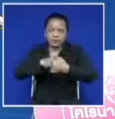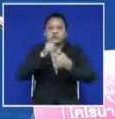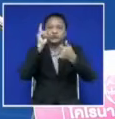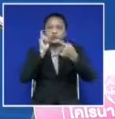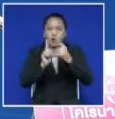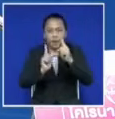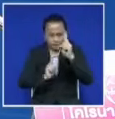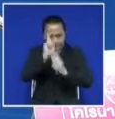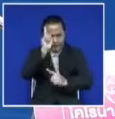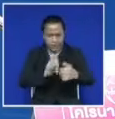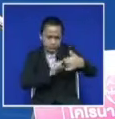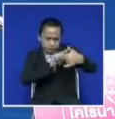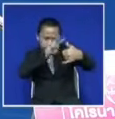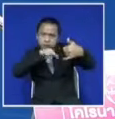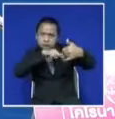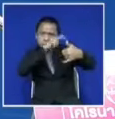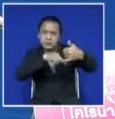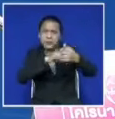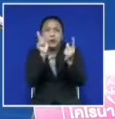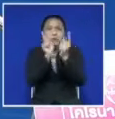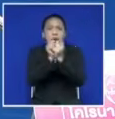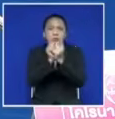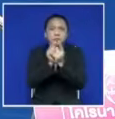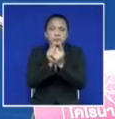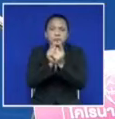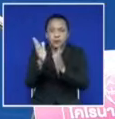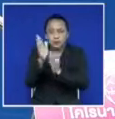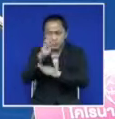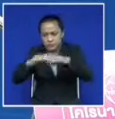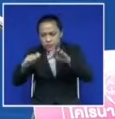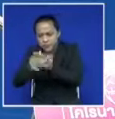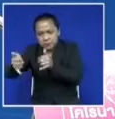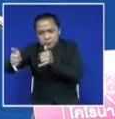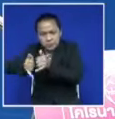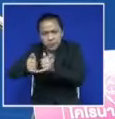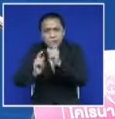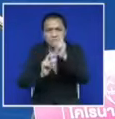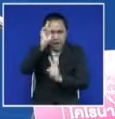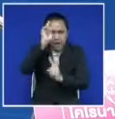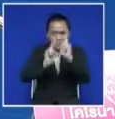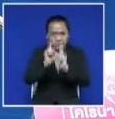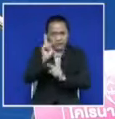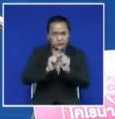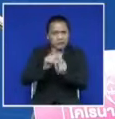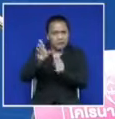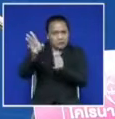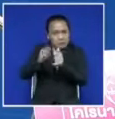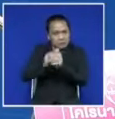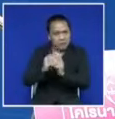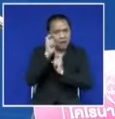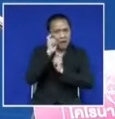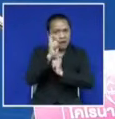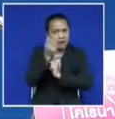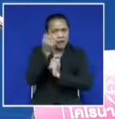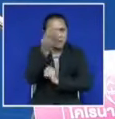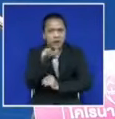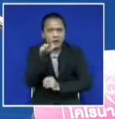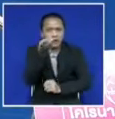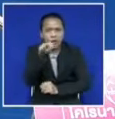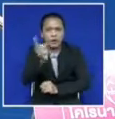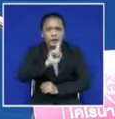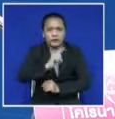ประเมินความเสี่ยงเวลาเราไปพบผู้ติดเชื้อหรือสัมผัสกับผู้ติดเชื้อเราจะประเมินความเสี่ยงว่าเสี่ยงสูงเสี่ยงกลางเสี่ยงต่ำนะครับโด